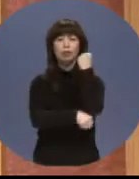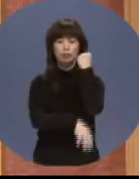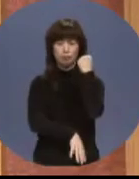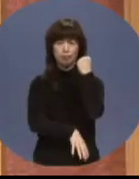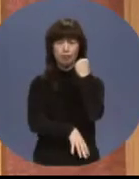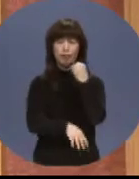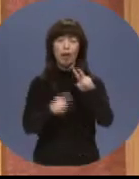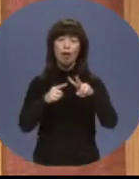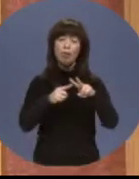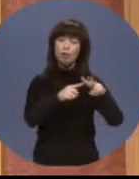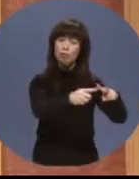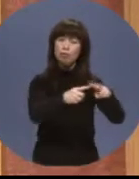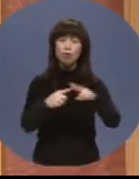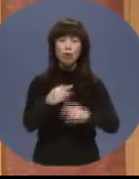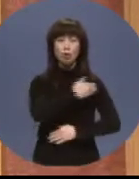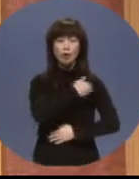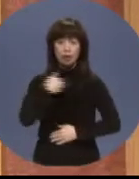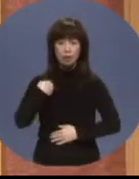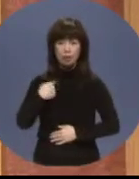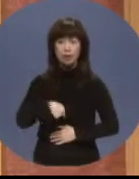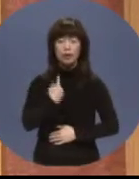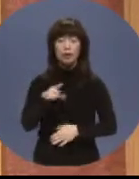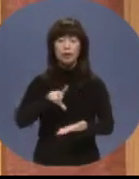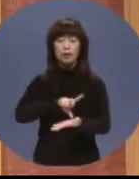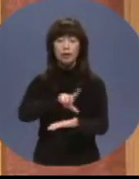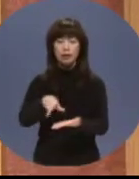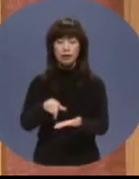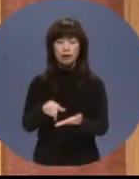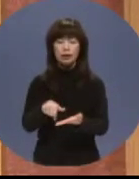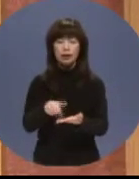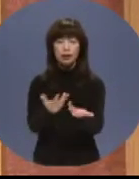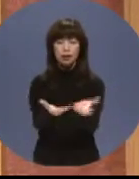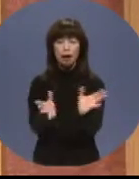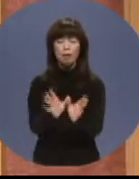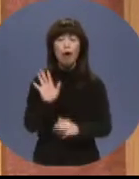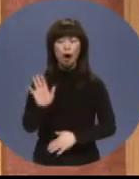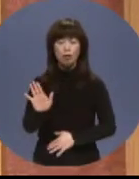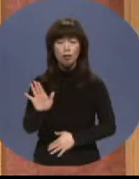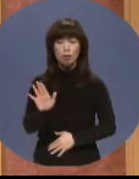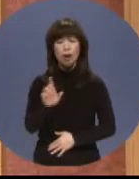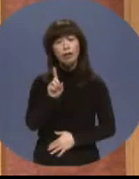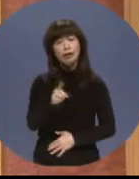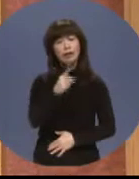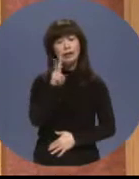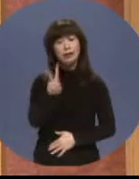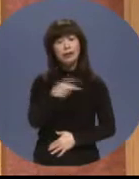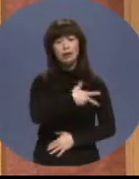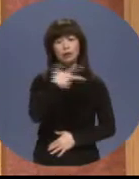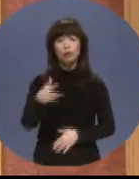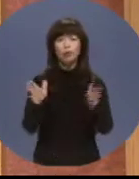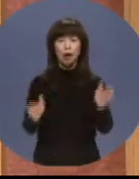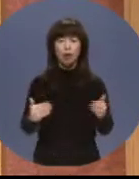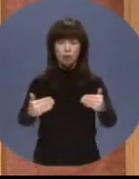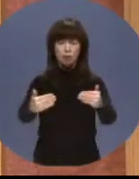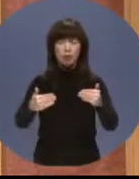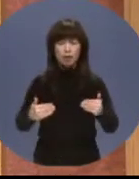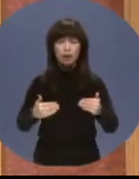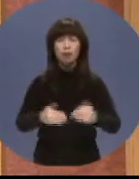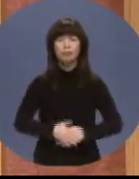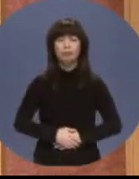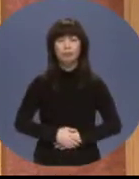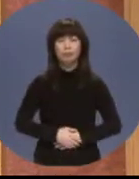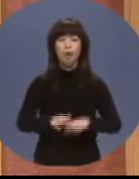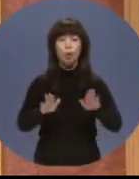に応じる自治体もありましたが、取得に 1,2 週間かかっていました。今回のサービス